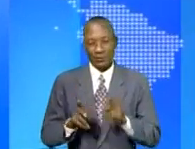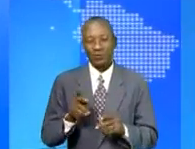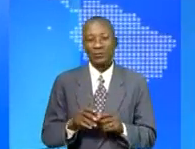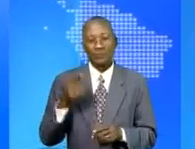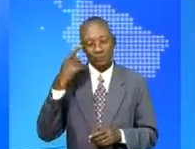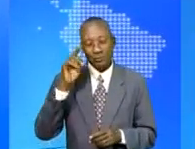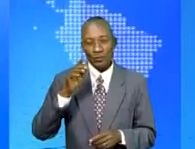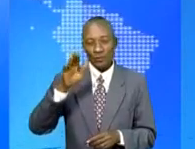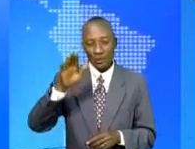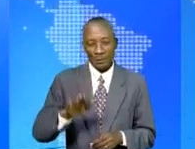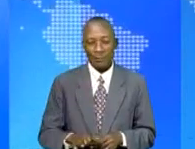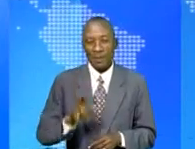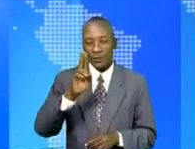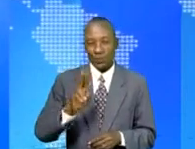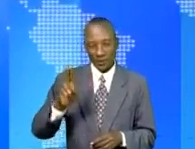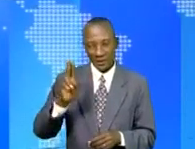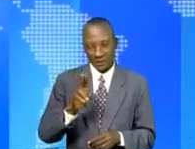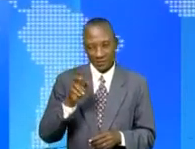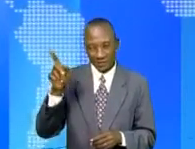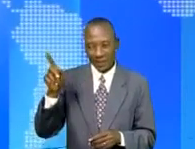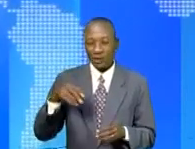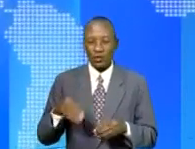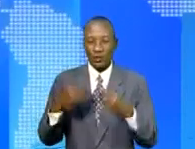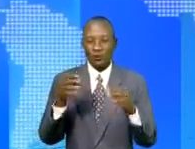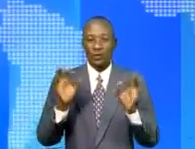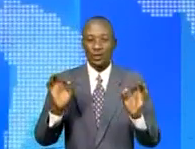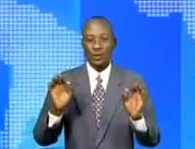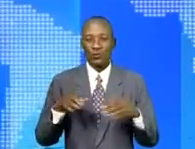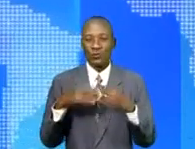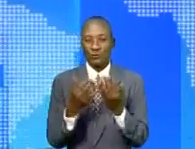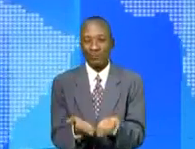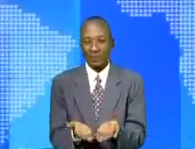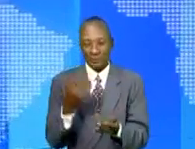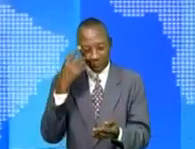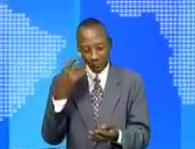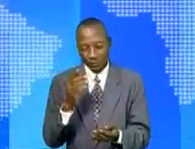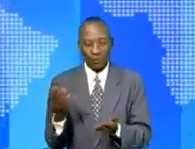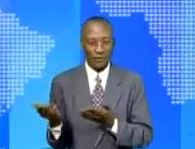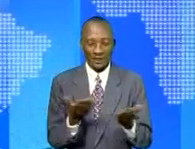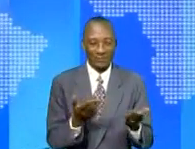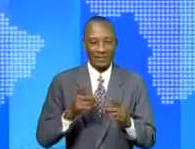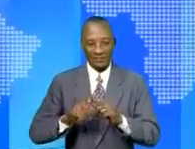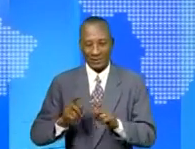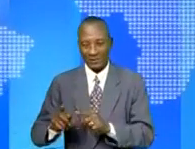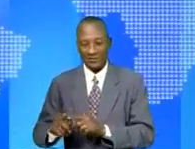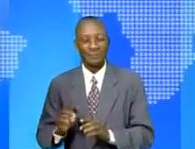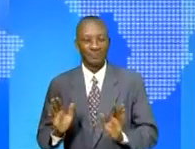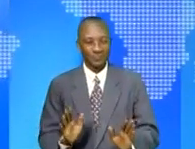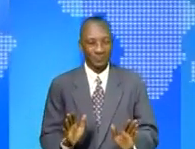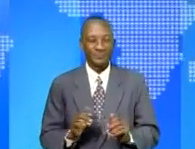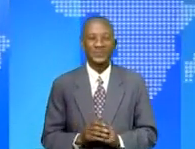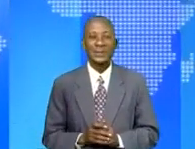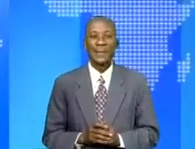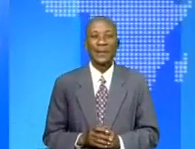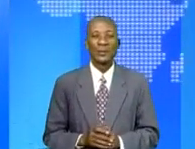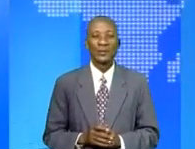Ouélé. Voilà qui fait la une de l'actualité. Madame, Messieurs, bonjour à tous. Le cardinal Laurent Monsengo est